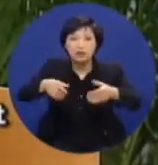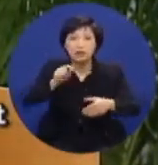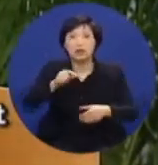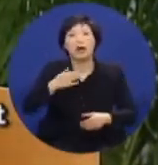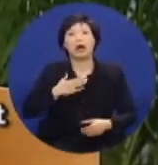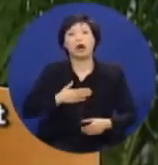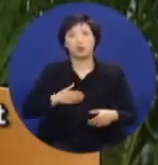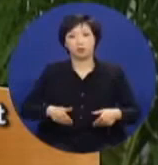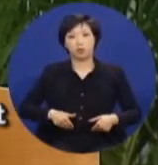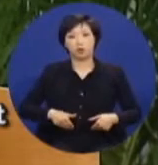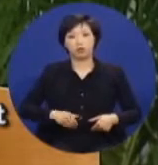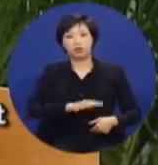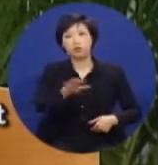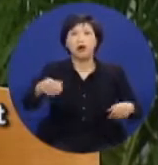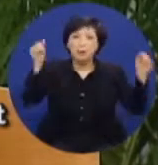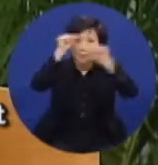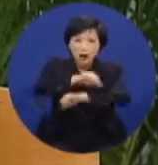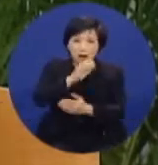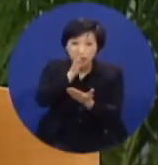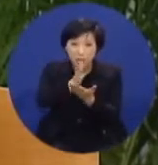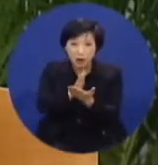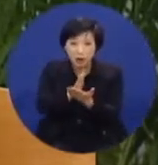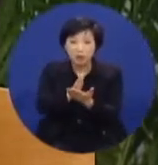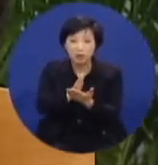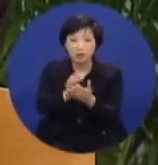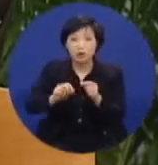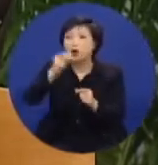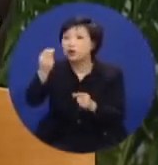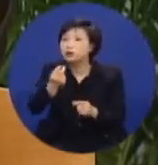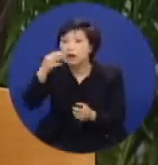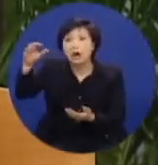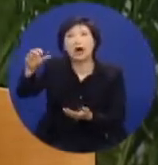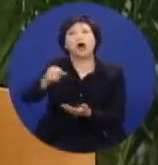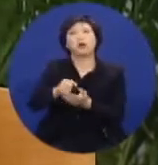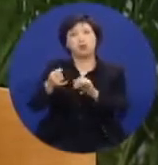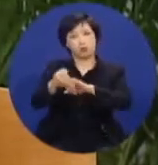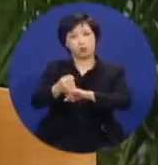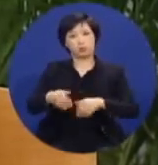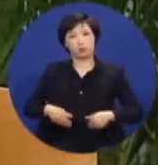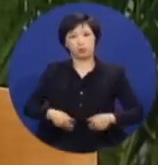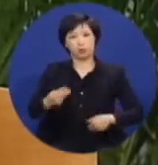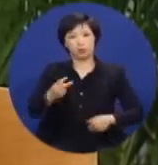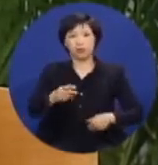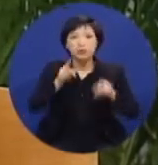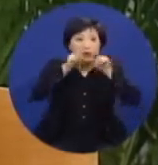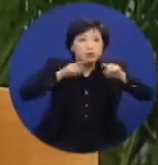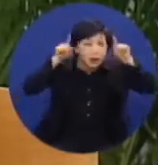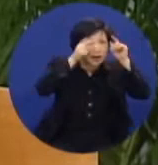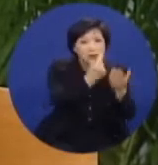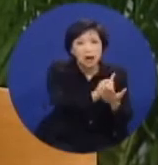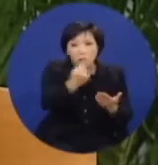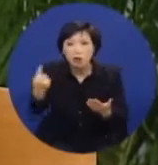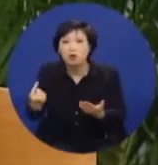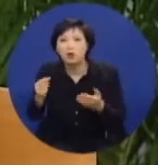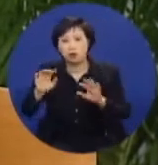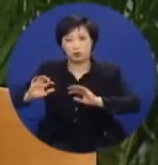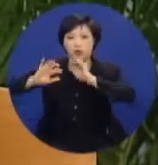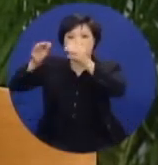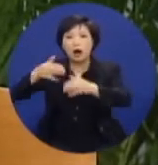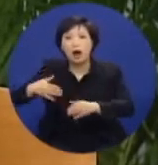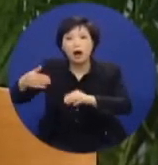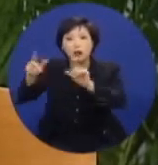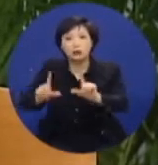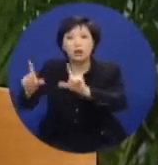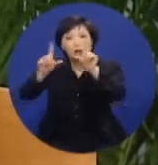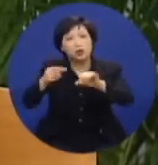우리가 망하지 않고 영생을 얻으려고 그리고 지우게 신세를 매라고 청구 패서